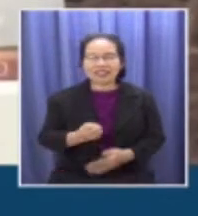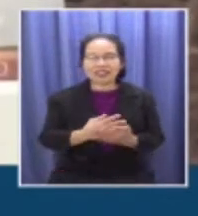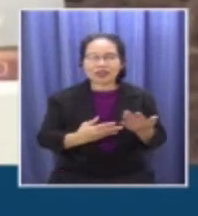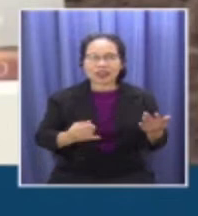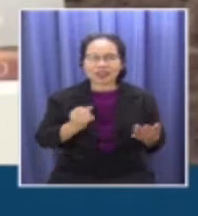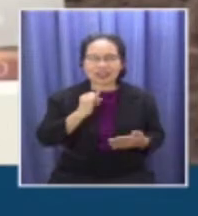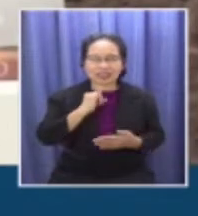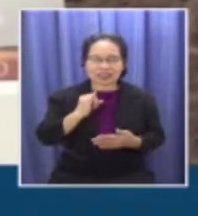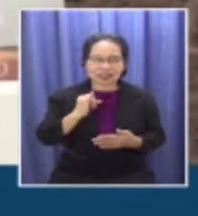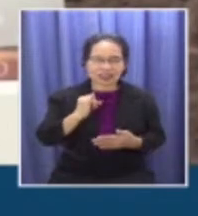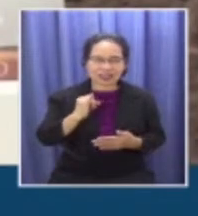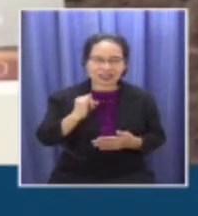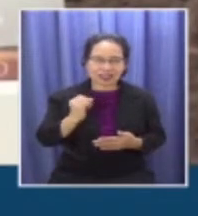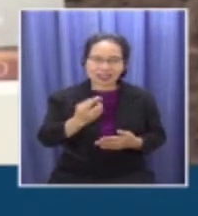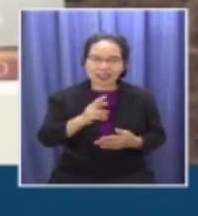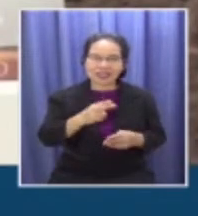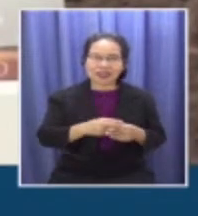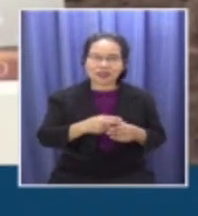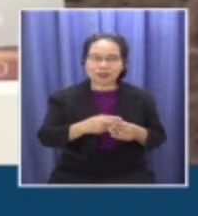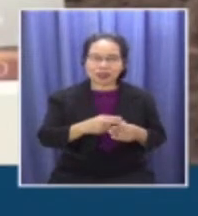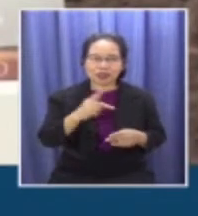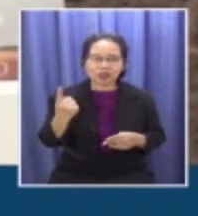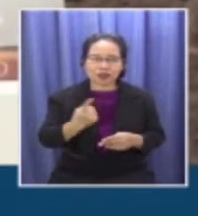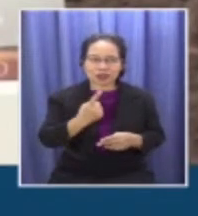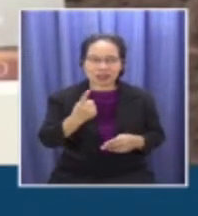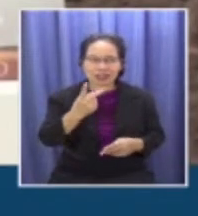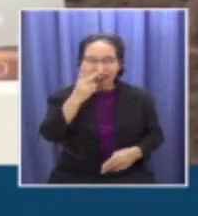nso adoe baako no ɔno wawu